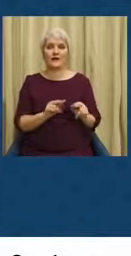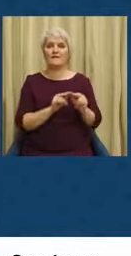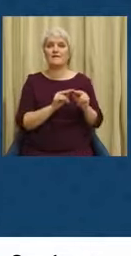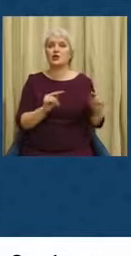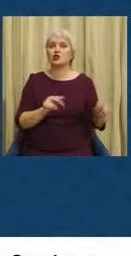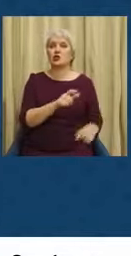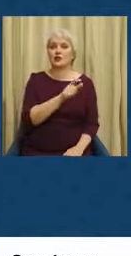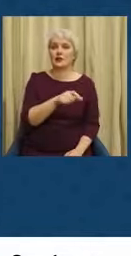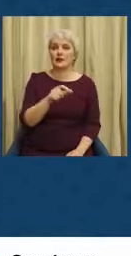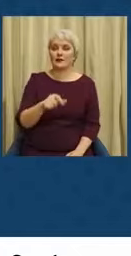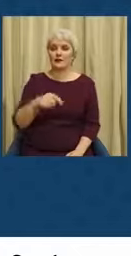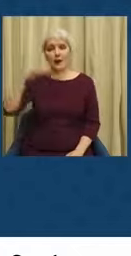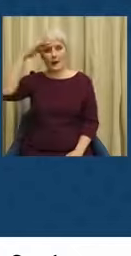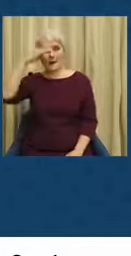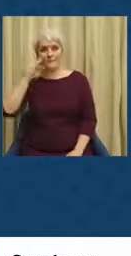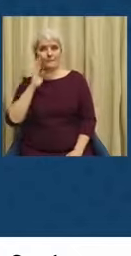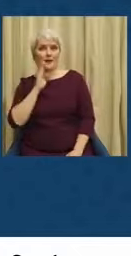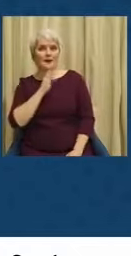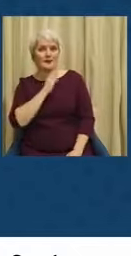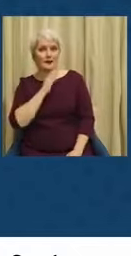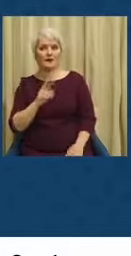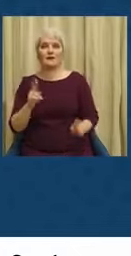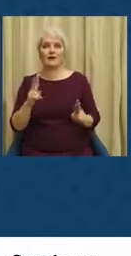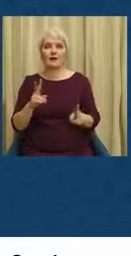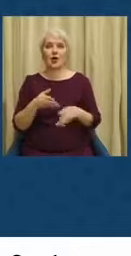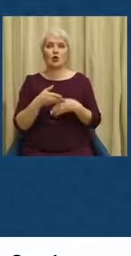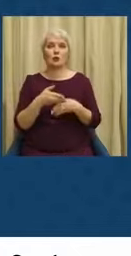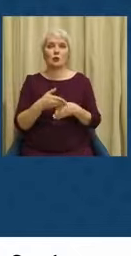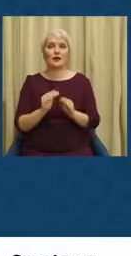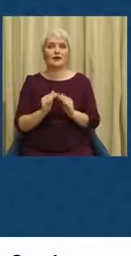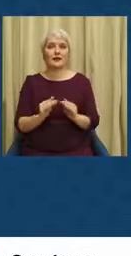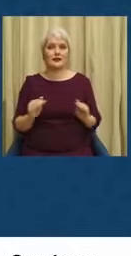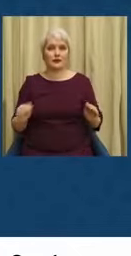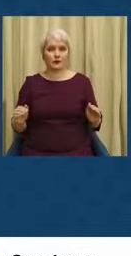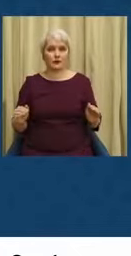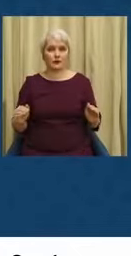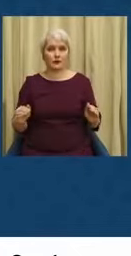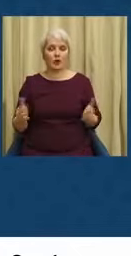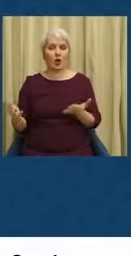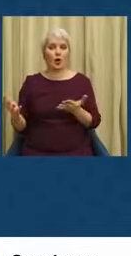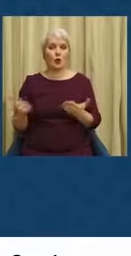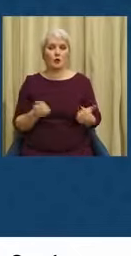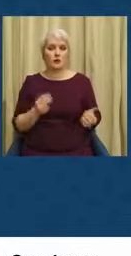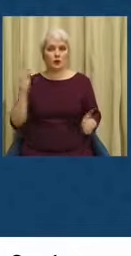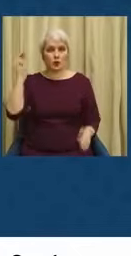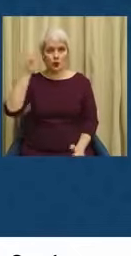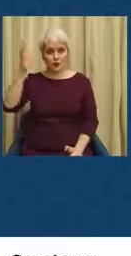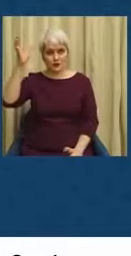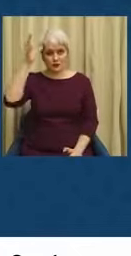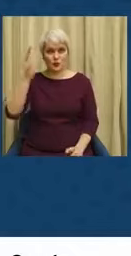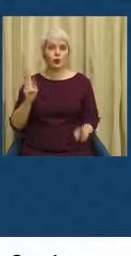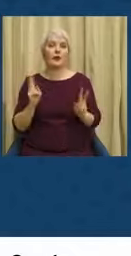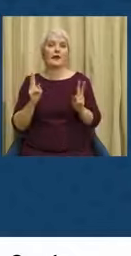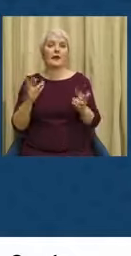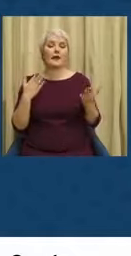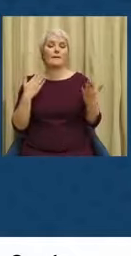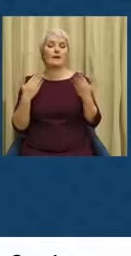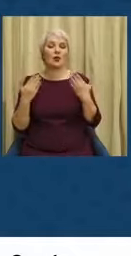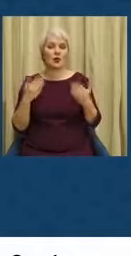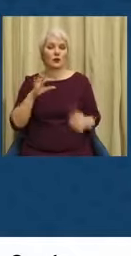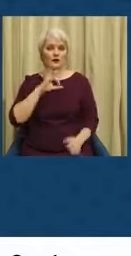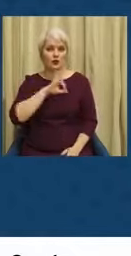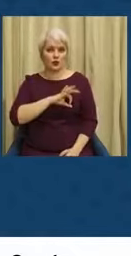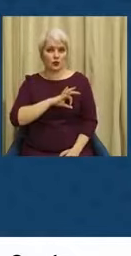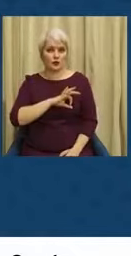вчителів, батьків, як допомагати дітям в отриманні освіти, які підходи